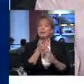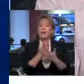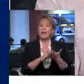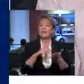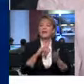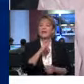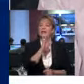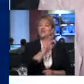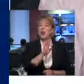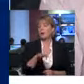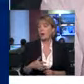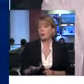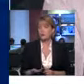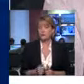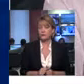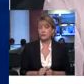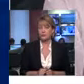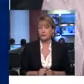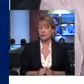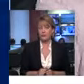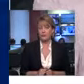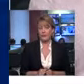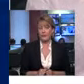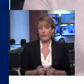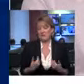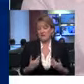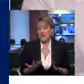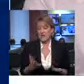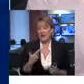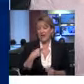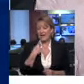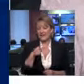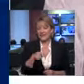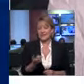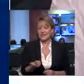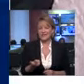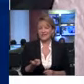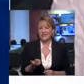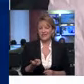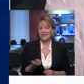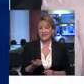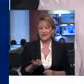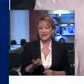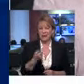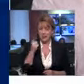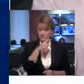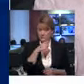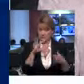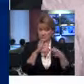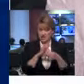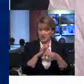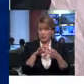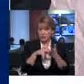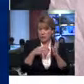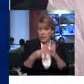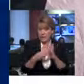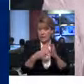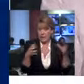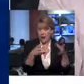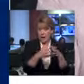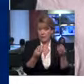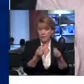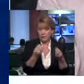פה. אין לי כל כך מה לומר על השאלה הזאת. אתם משתייכים פוליטית? אנחנו כבר שנתיים עובדים. סליחה? אתם משתייכים פוליטית